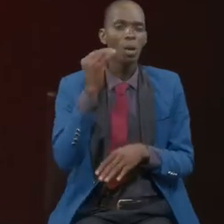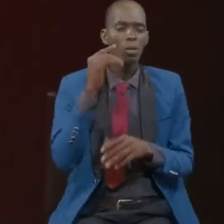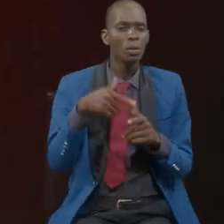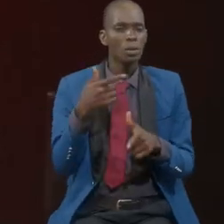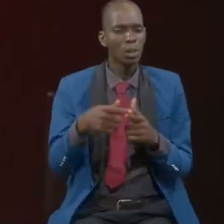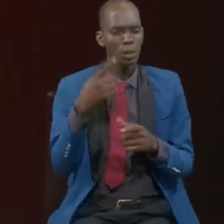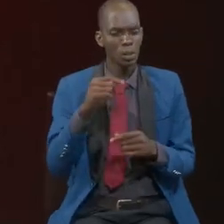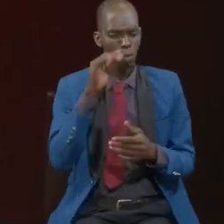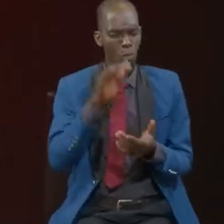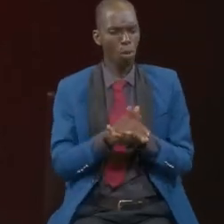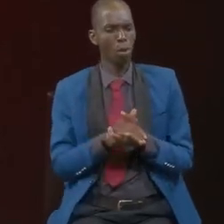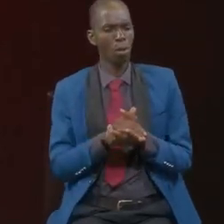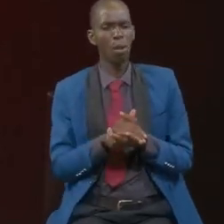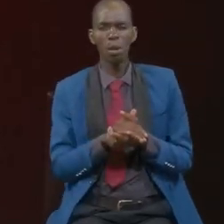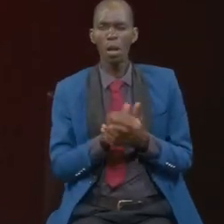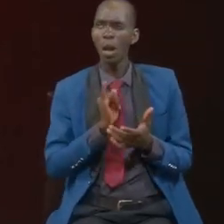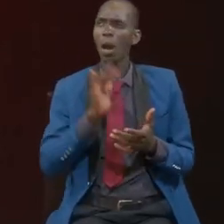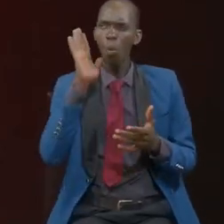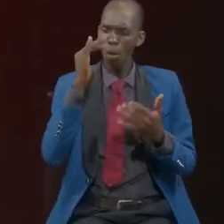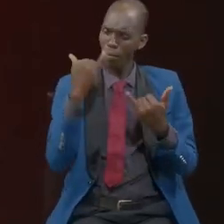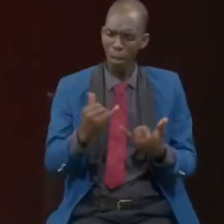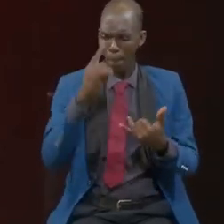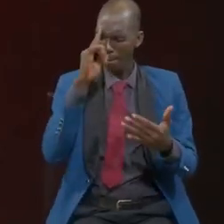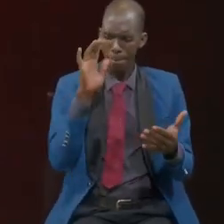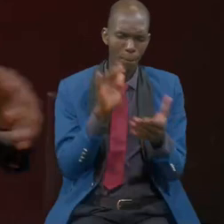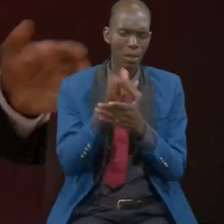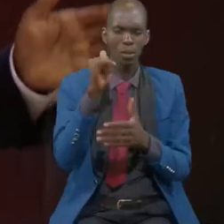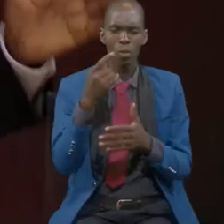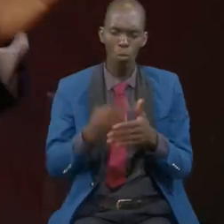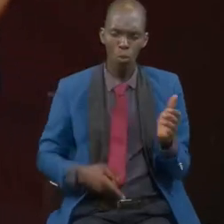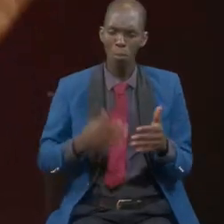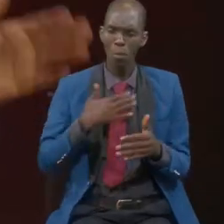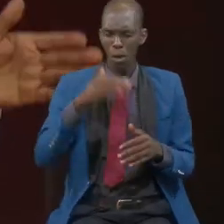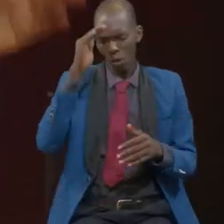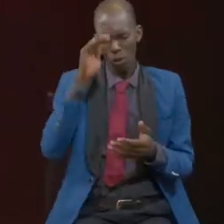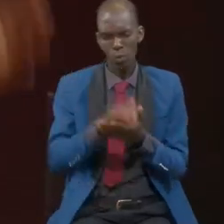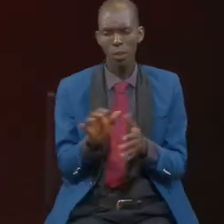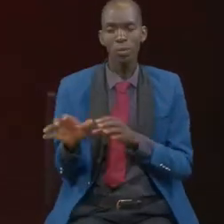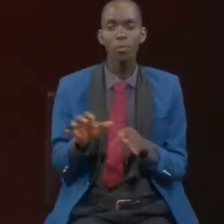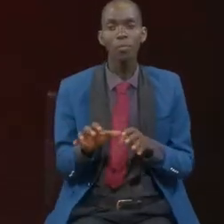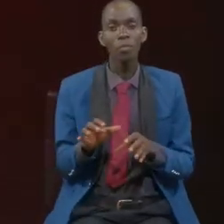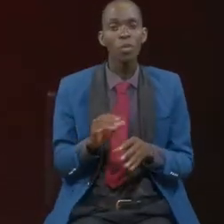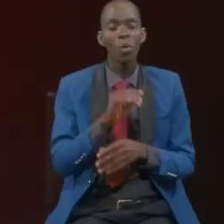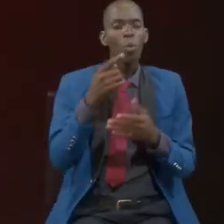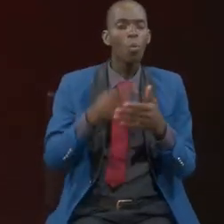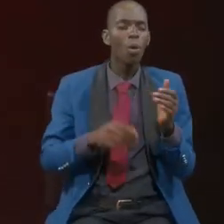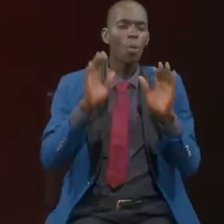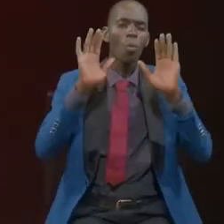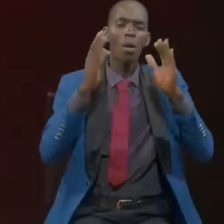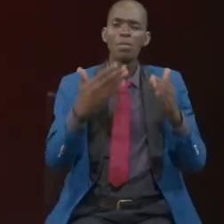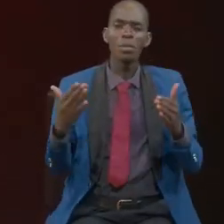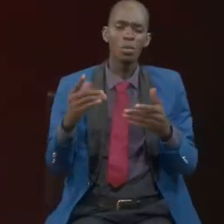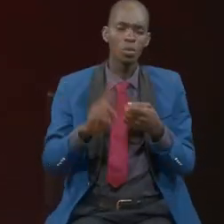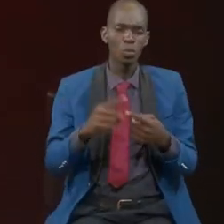votre femme qui est incroyante va dire, je vais croire que c'est merveilleux à votre mari de voir la vie